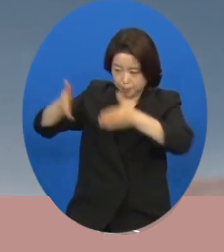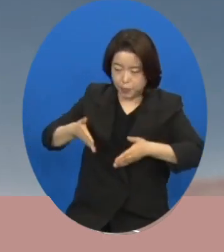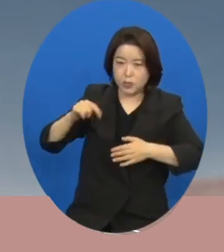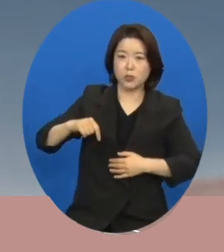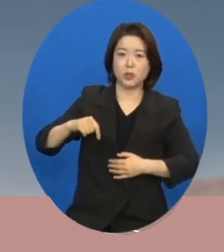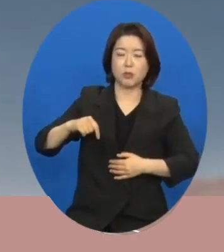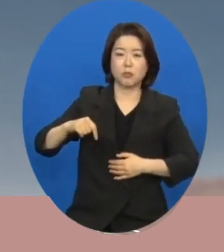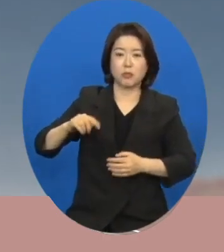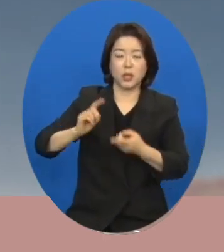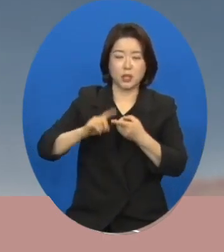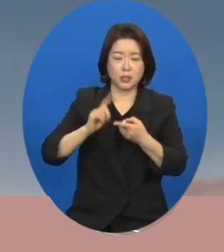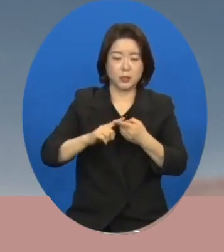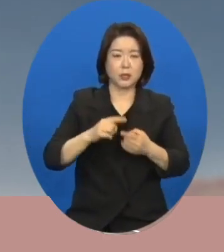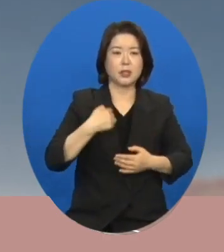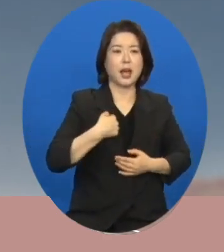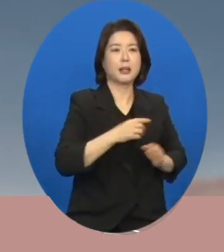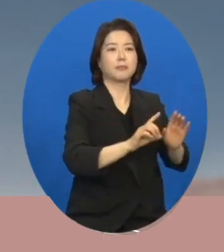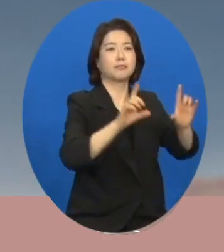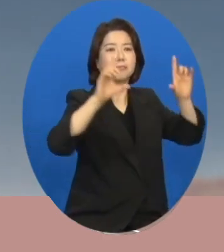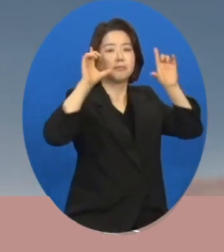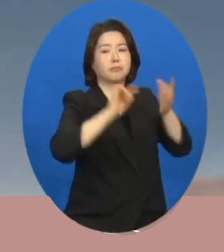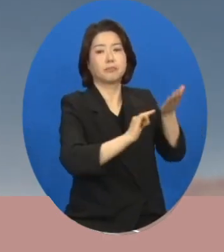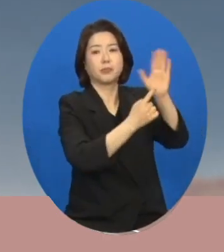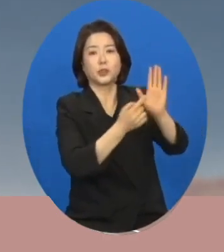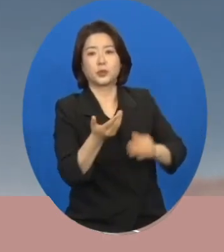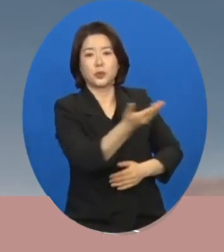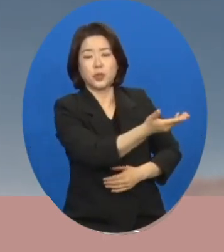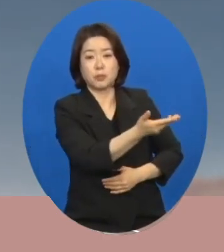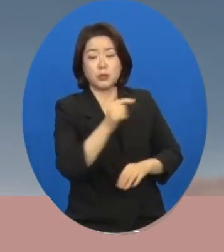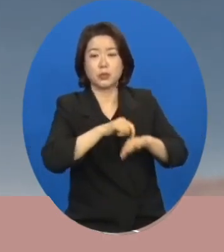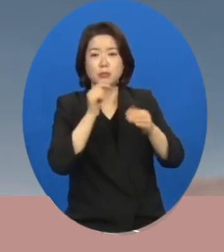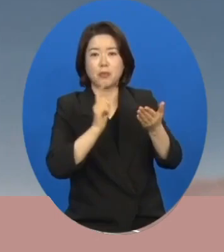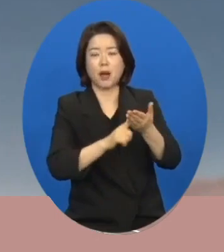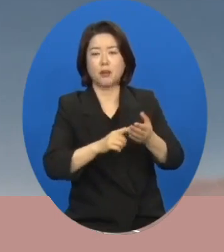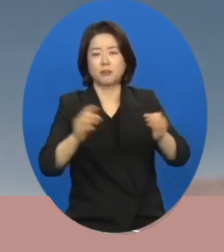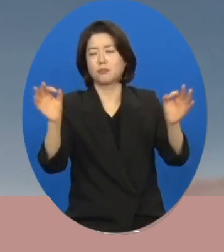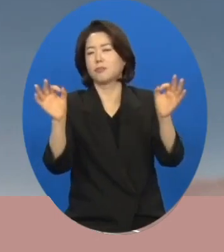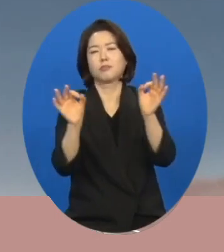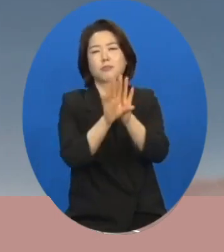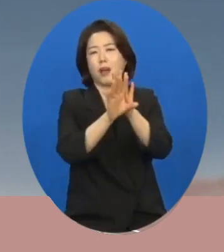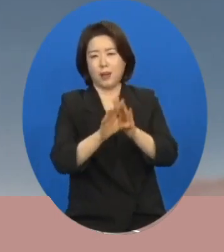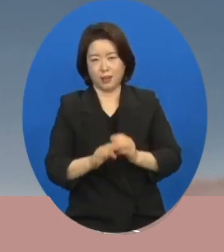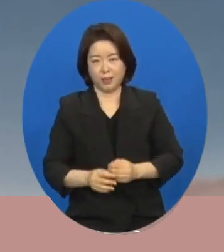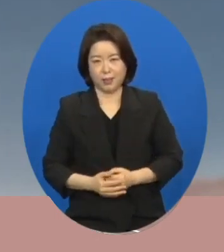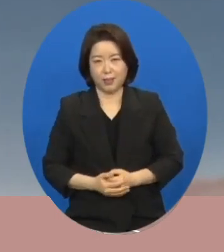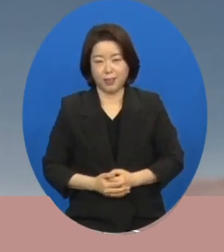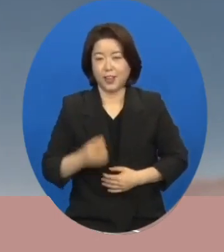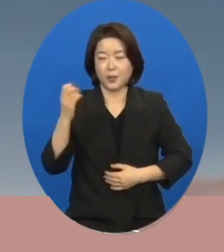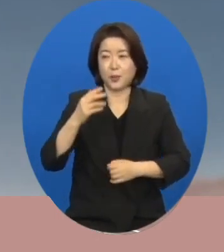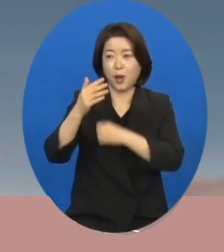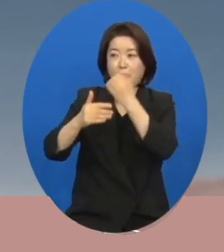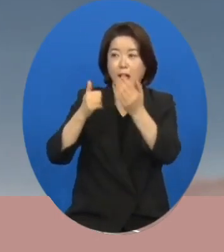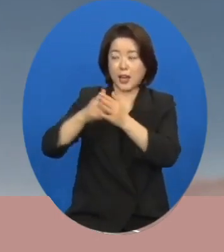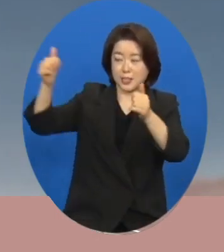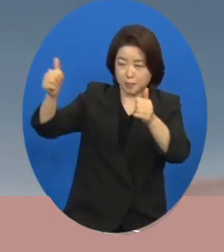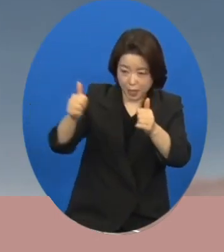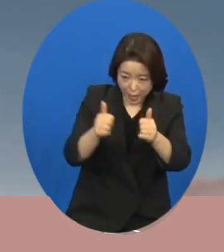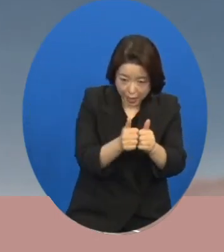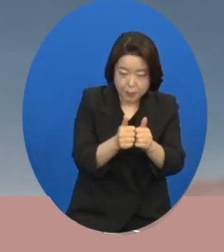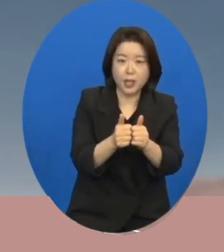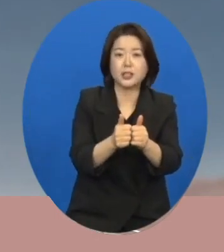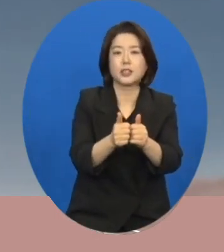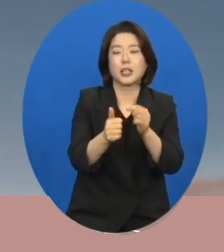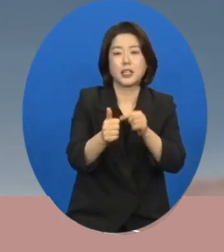불순물을 없애는 것이죠 그리고 하나님이 함께 하신다라는 것만 들으는 겁니다